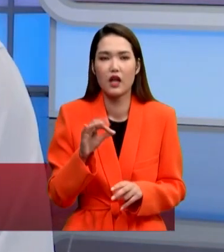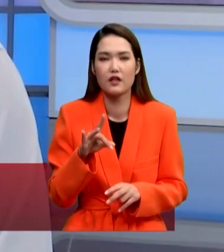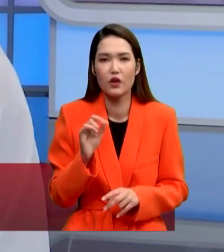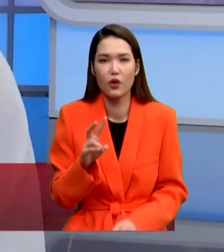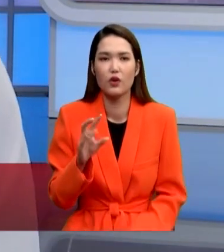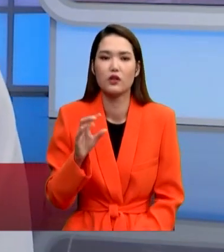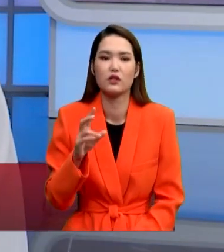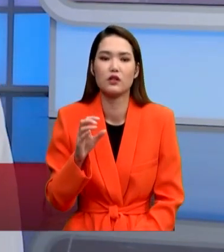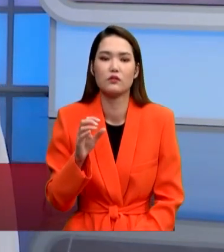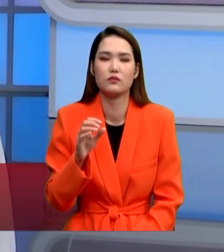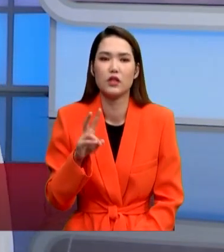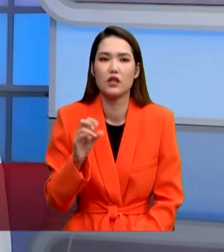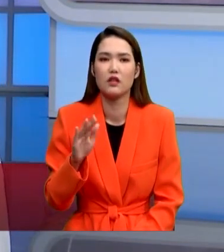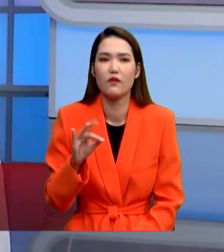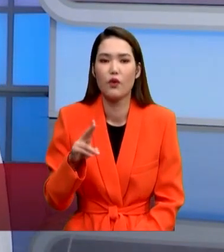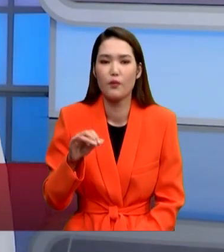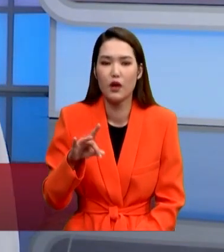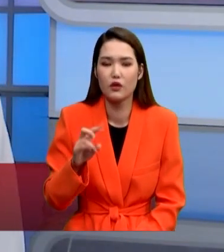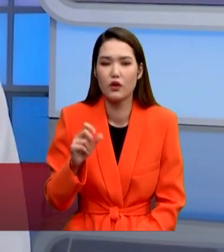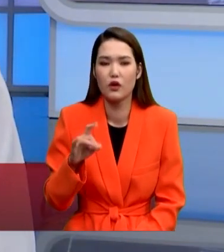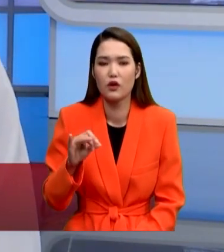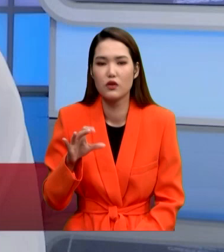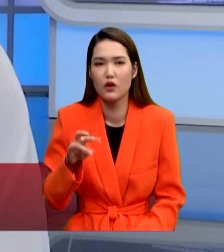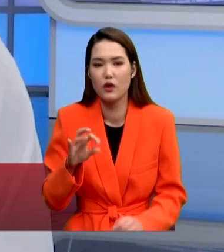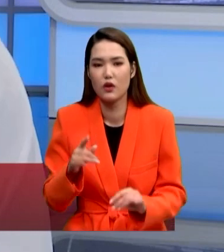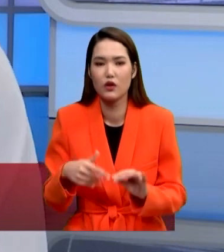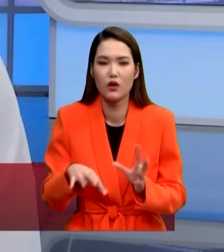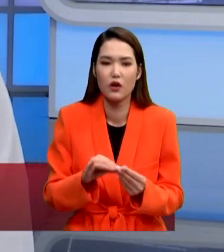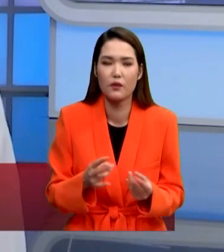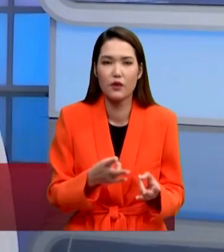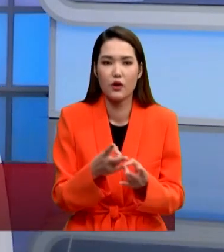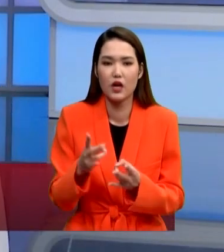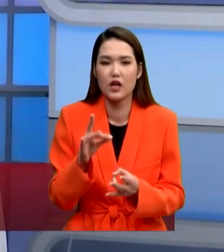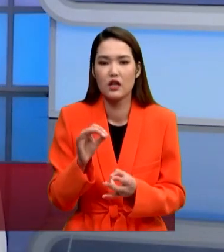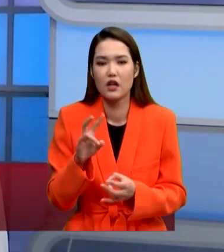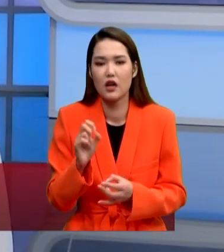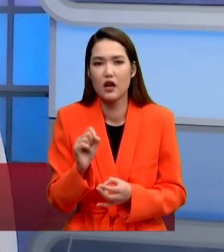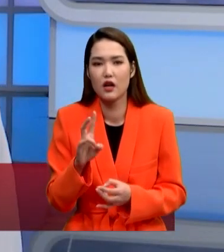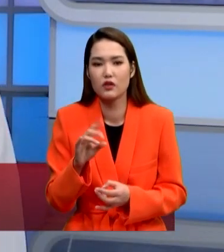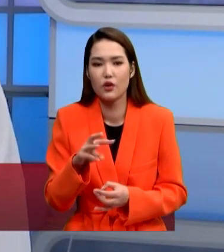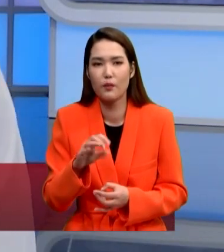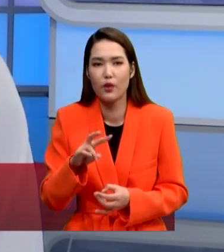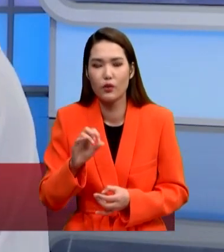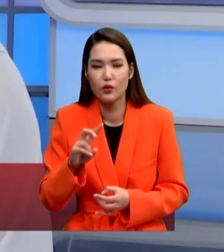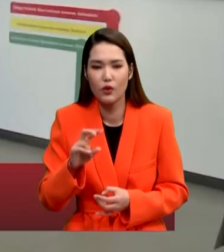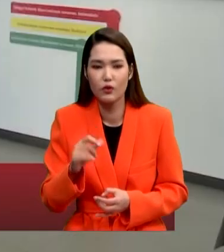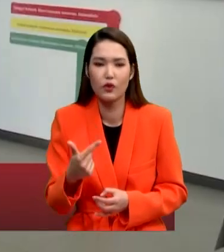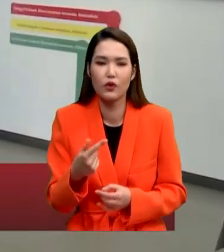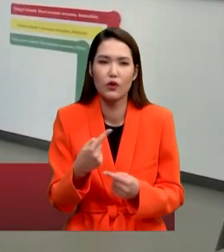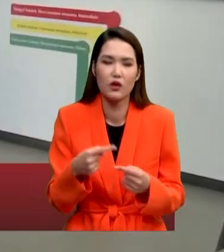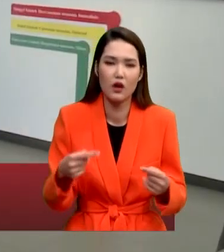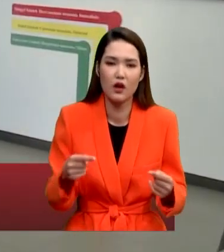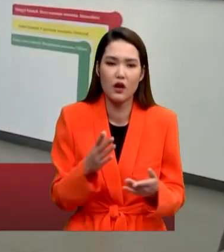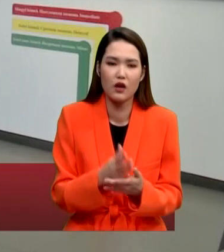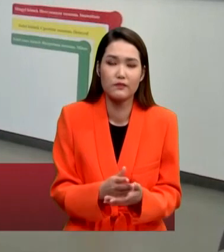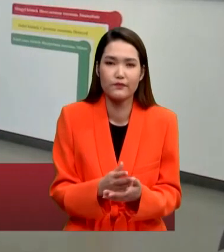невропатолог, кардиолог. Там отсутствуют другие узкие специалисты, такие как ревматолог, там, скажем, аллерголог, пульмонолог.